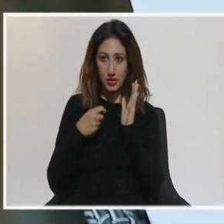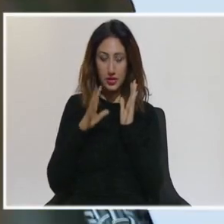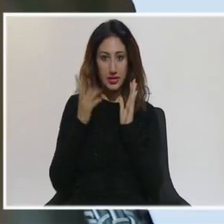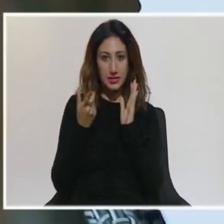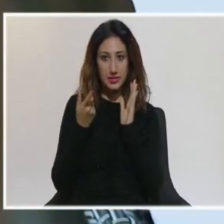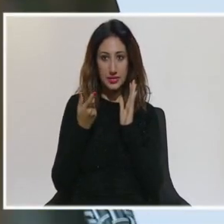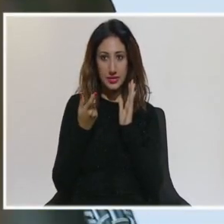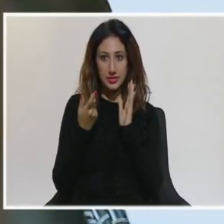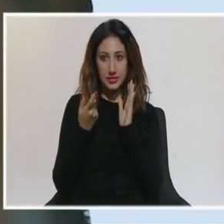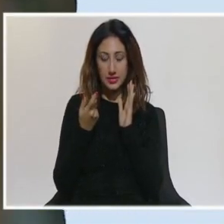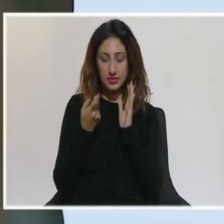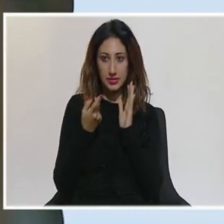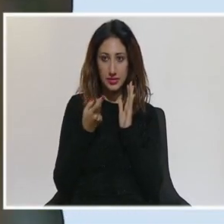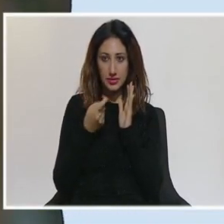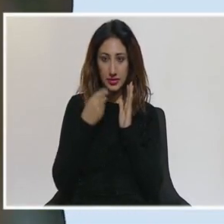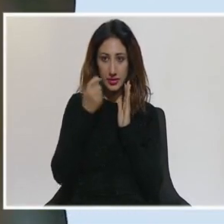التمثيل بدأ الأول،